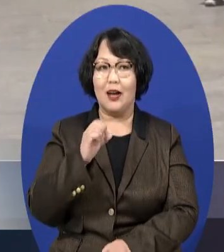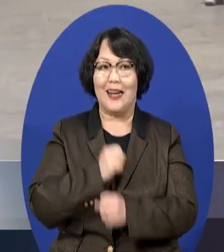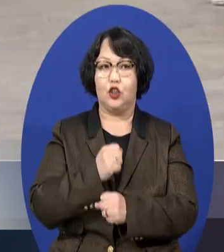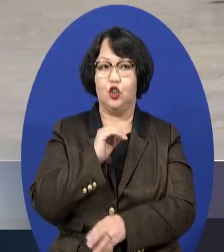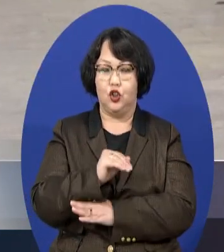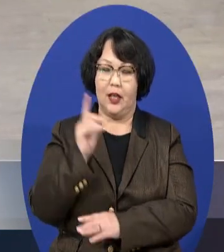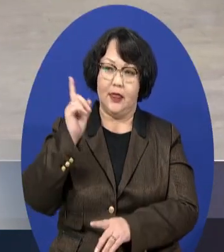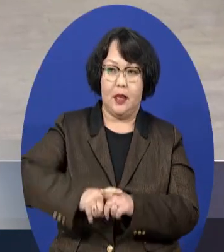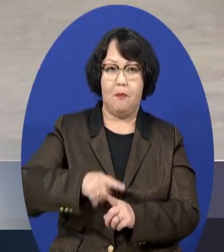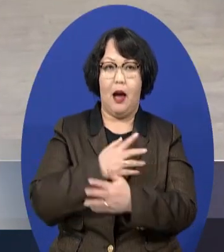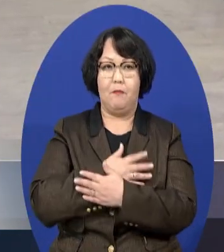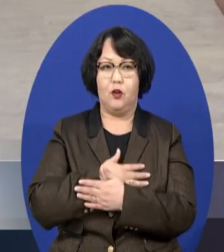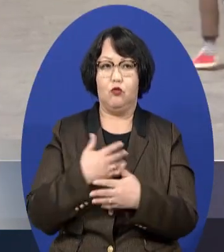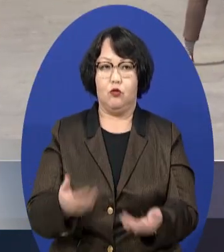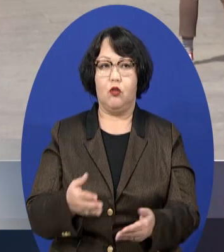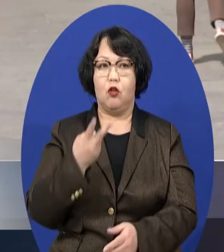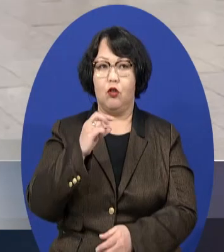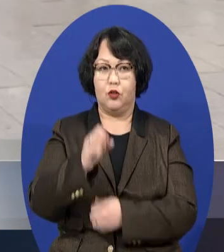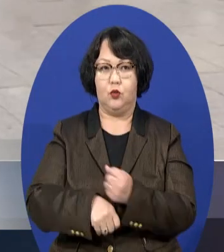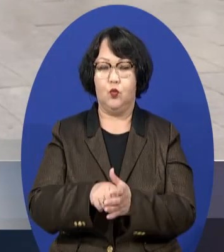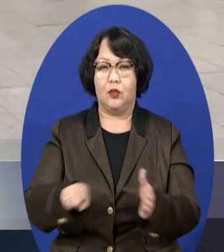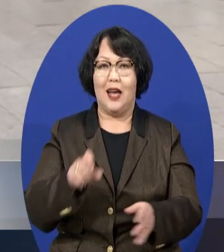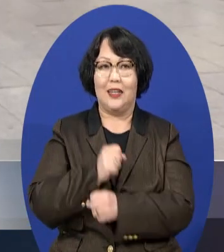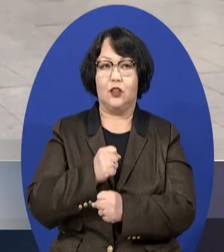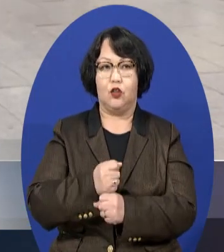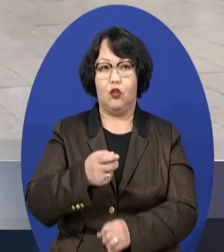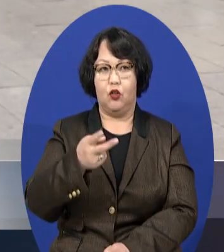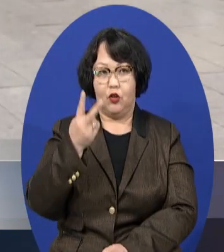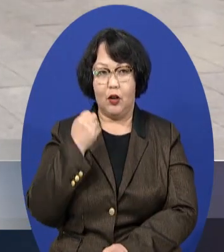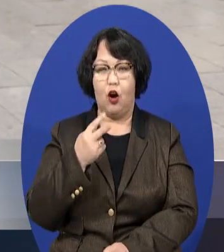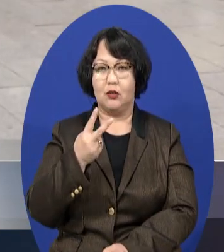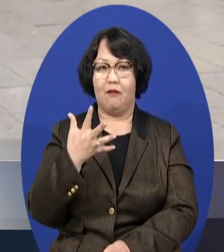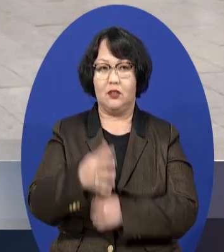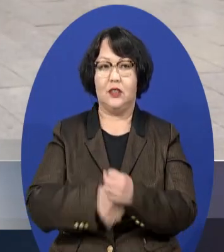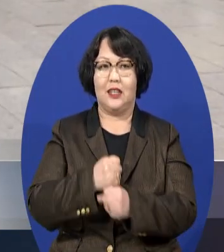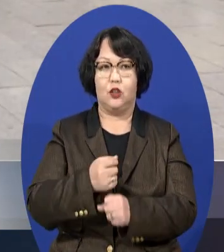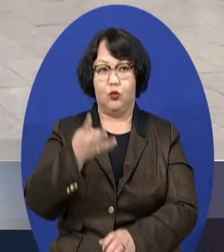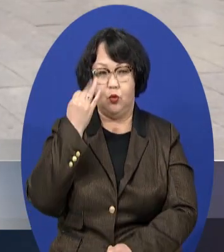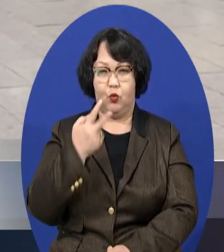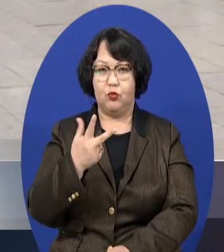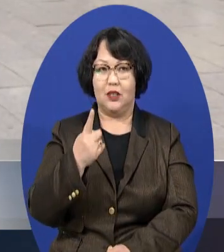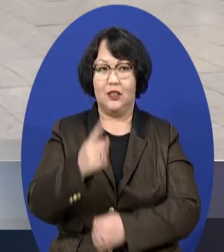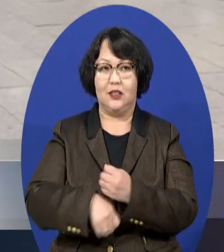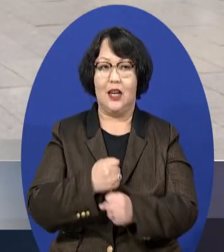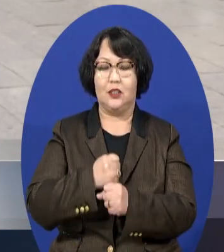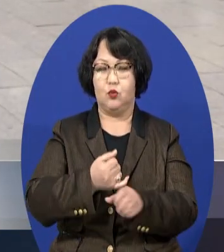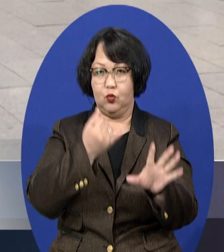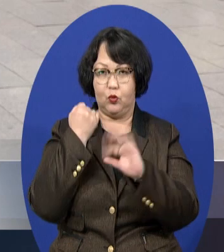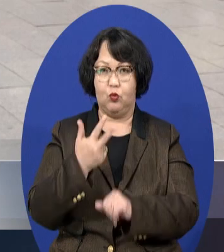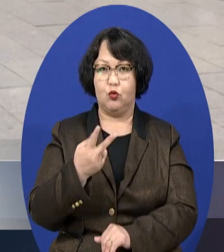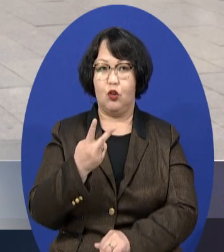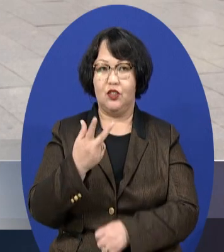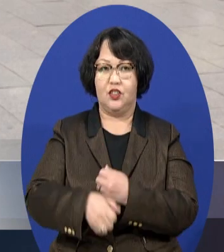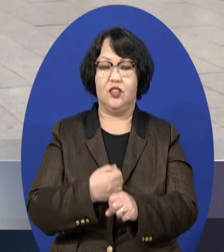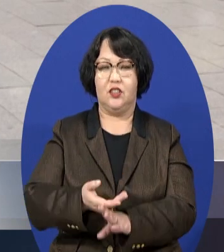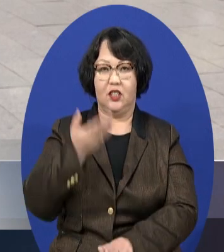дээр дараах нэмэгдэл амралт болгоно. За 20 жилд ажлын 2 өдөр, 25 жилд ажлын 4 өдөр, 31 жилд ажлын 6 өдөр, 32 болон түүнээс дээш